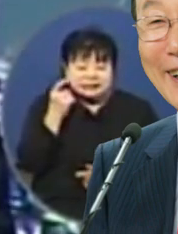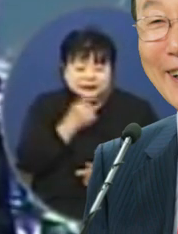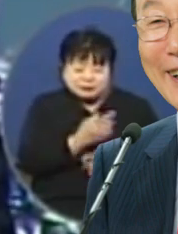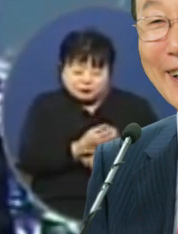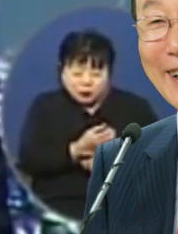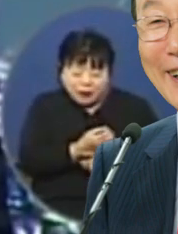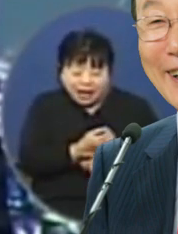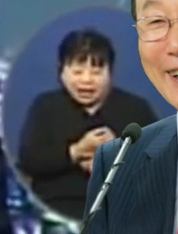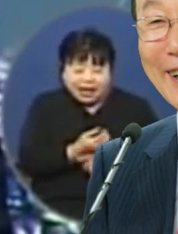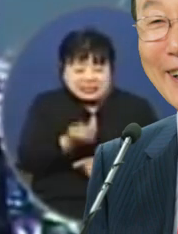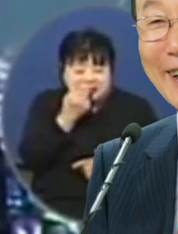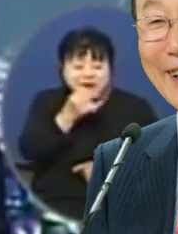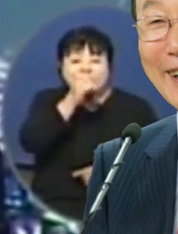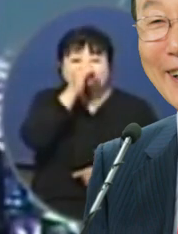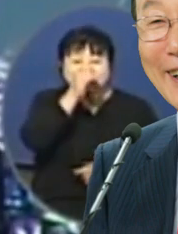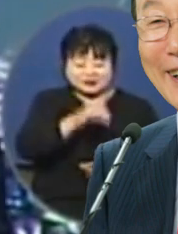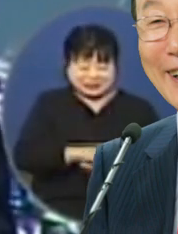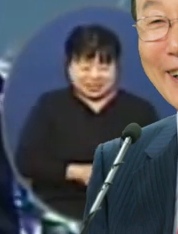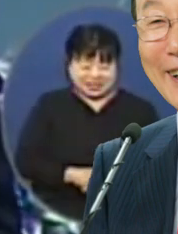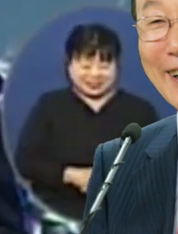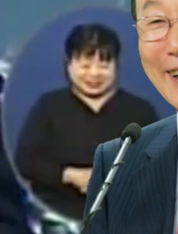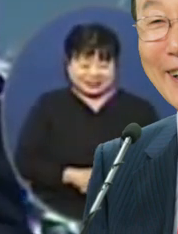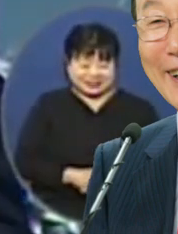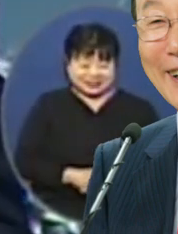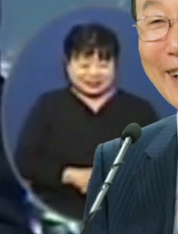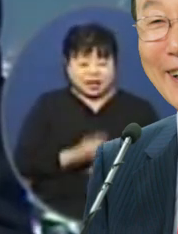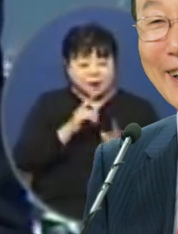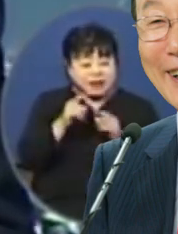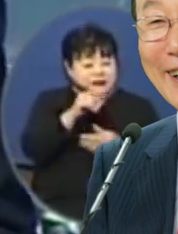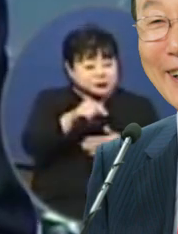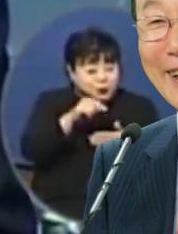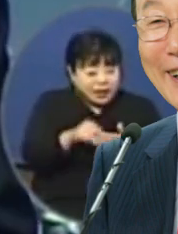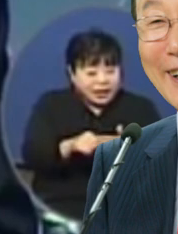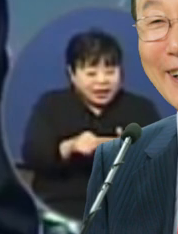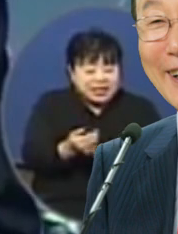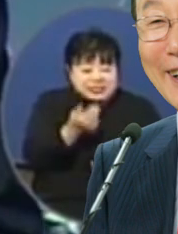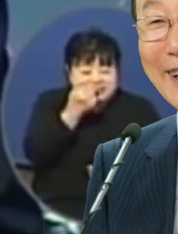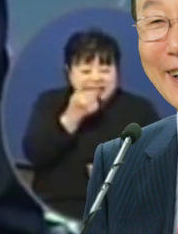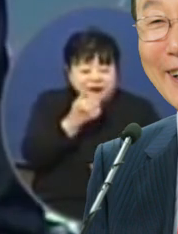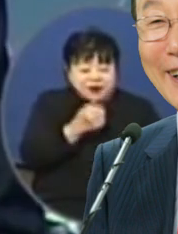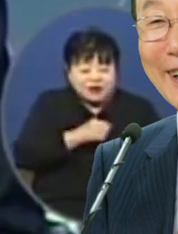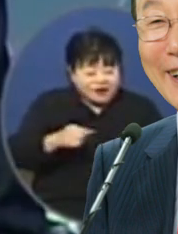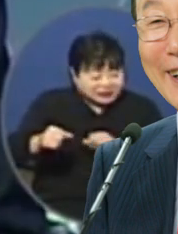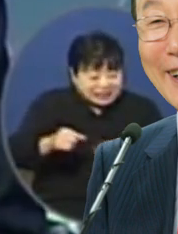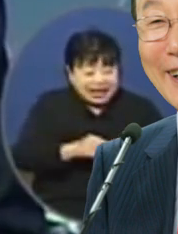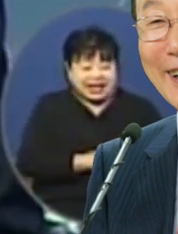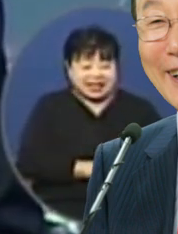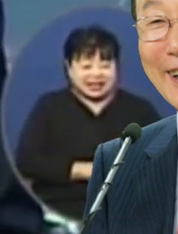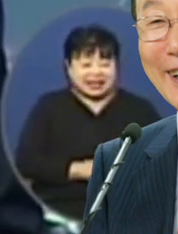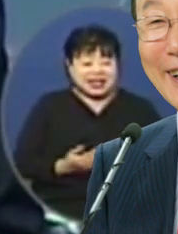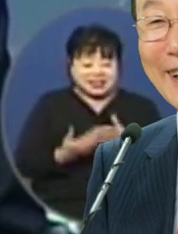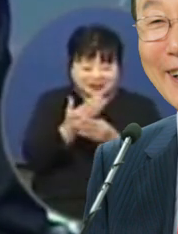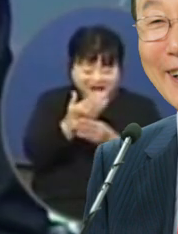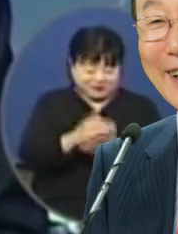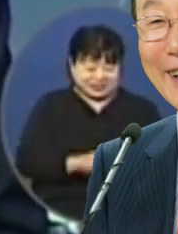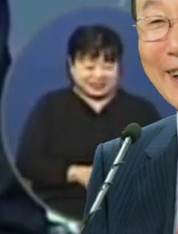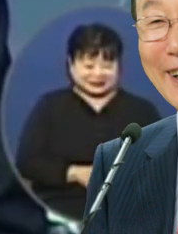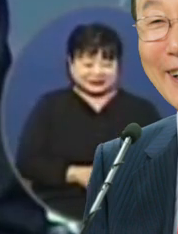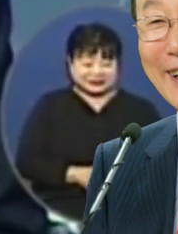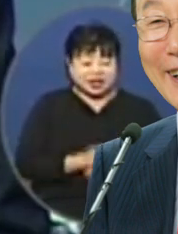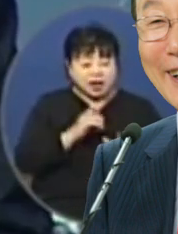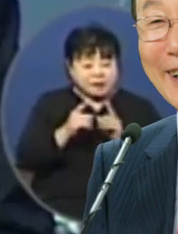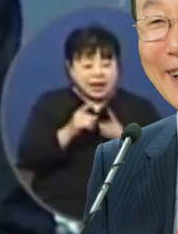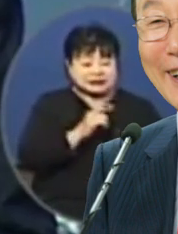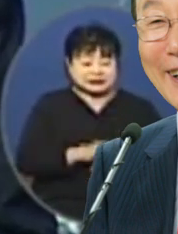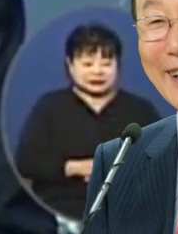같이 생명이 들어있는 것입니다. 말씀 속에는 생명의 역사가 일어나는 것입니다.